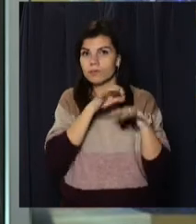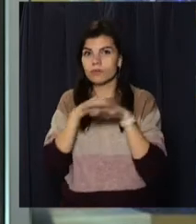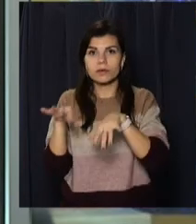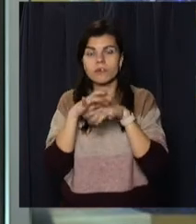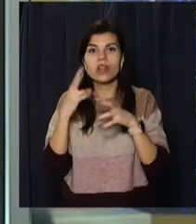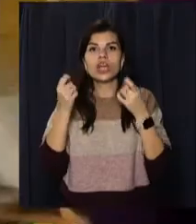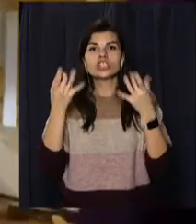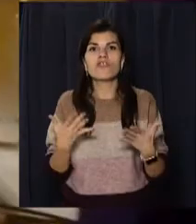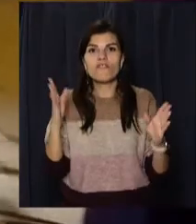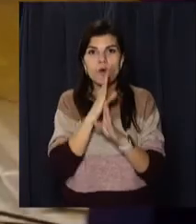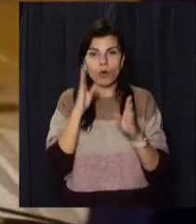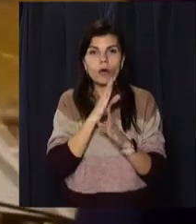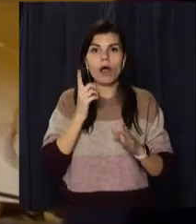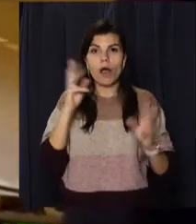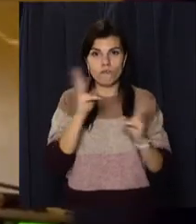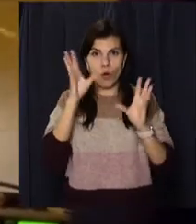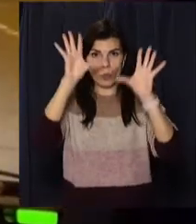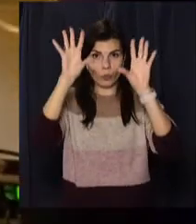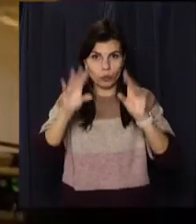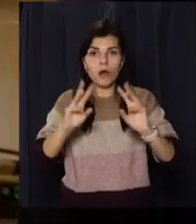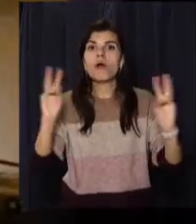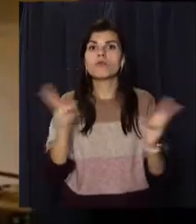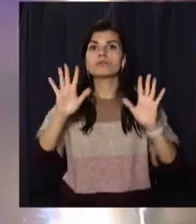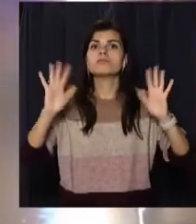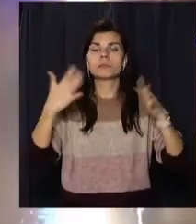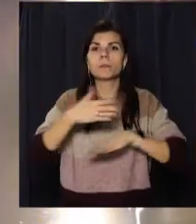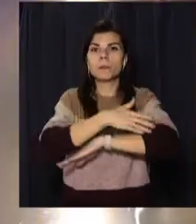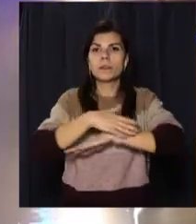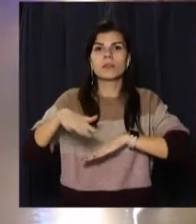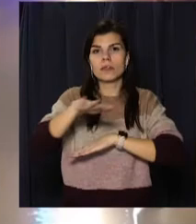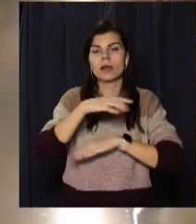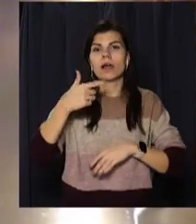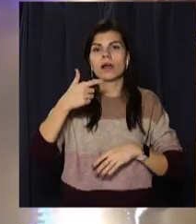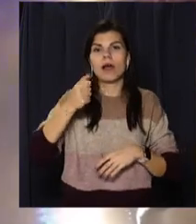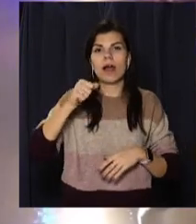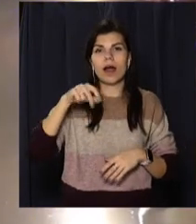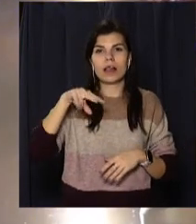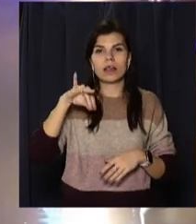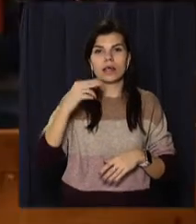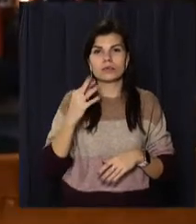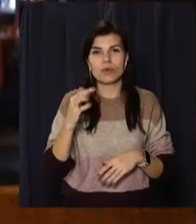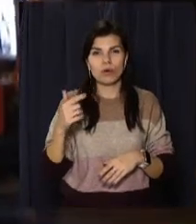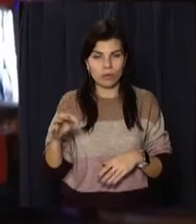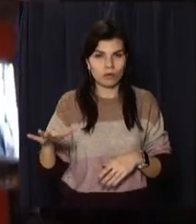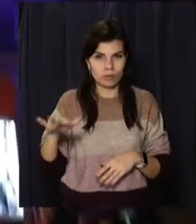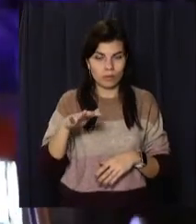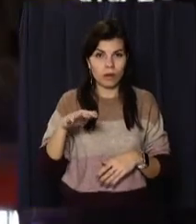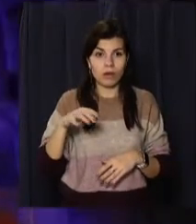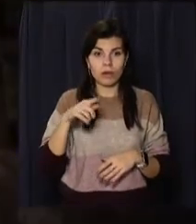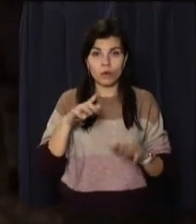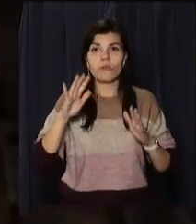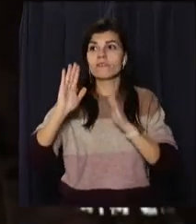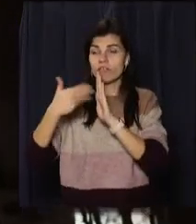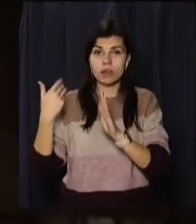свіже повітря, а вогонь приборкали. Пожежа сталася на вулиці Данила Галицького у Дніпрі. Це Новокадацький район. Прибувши на